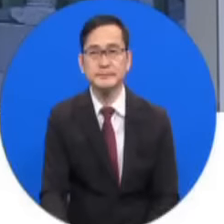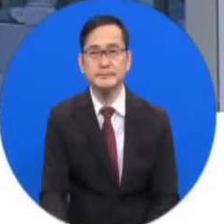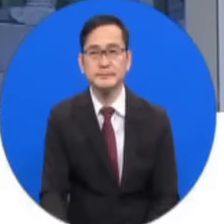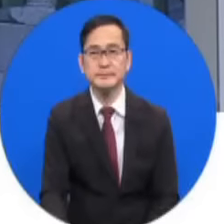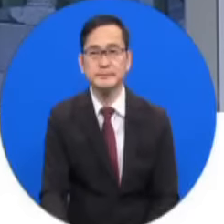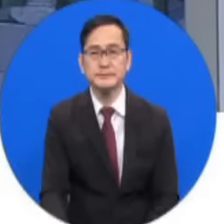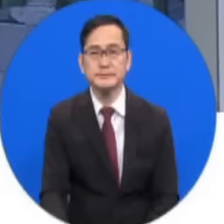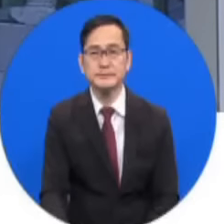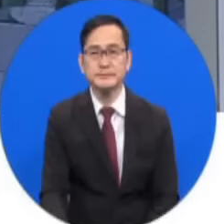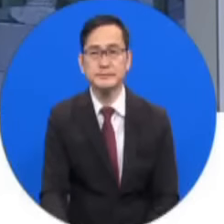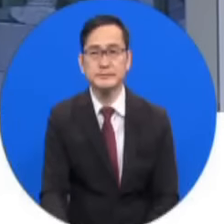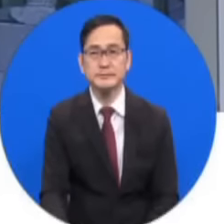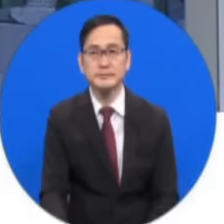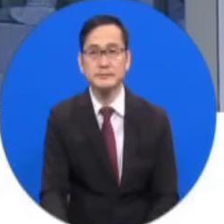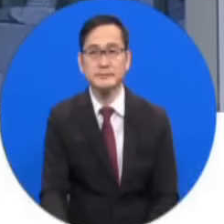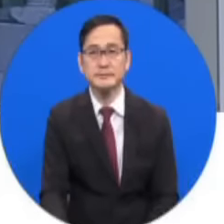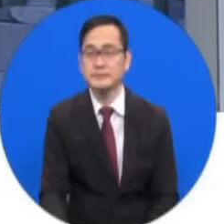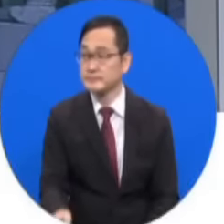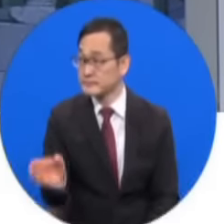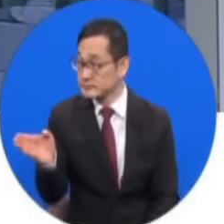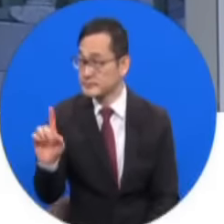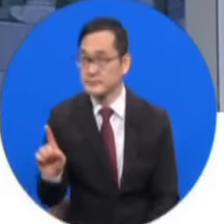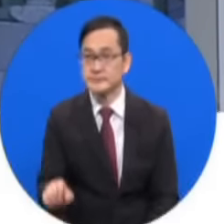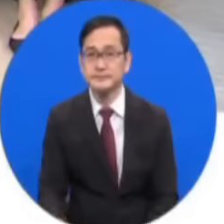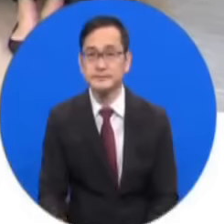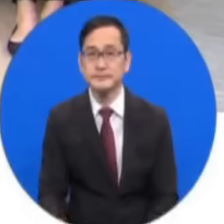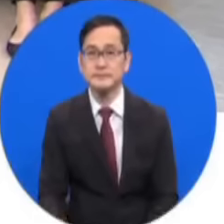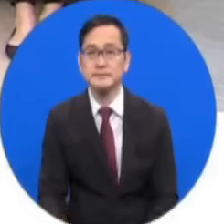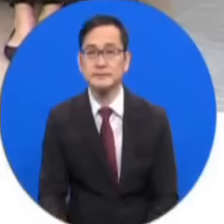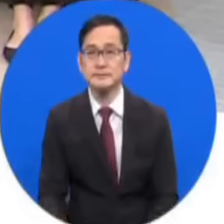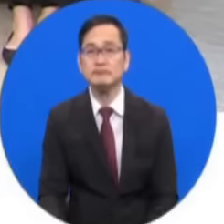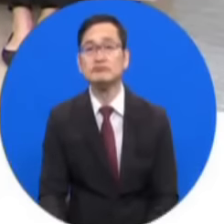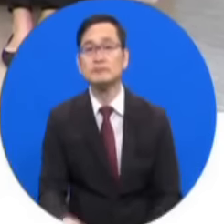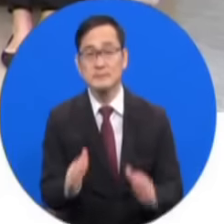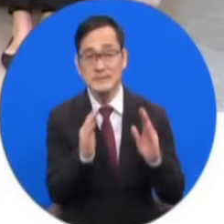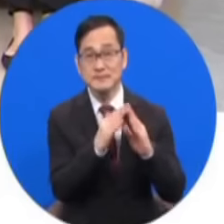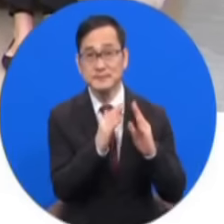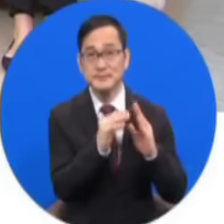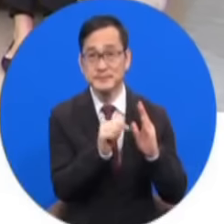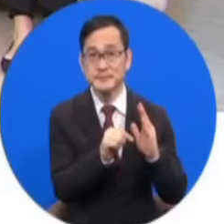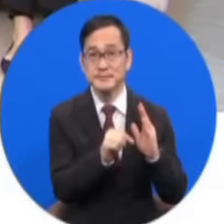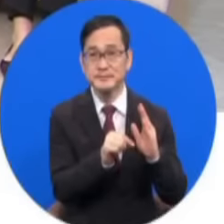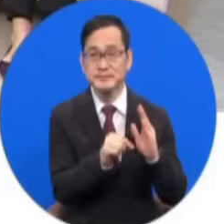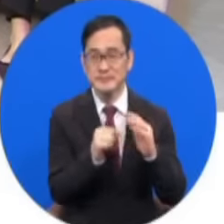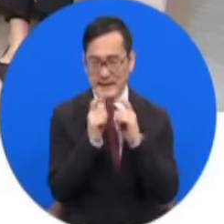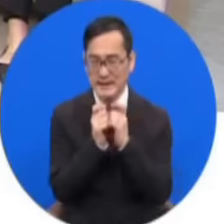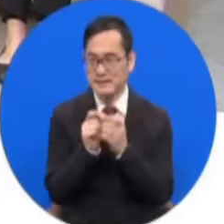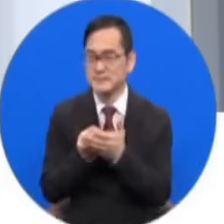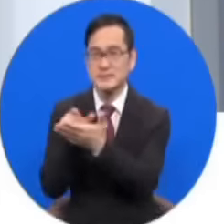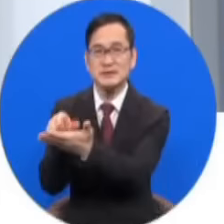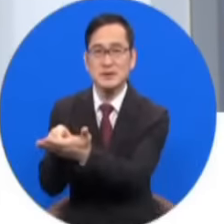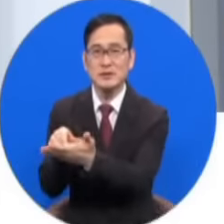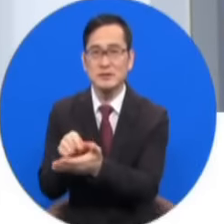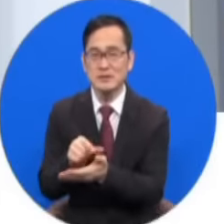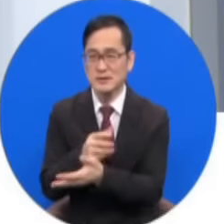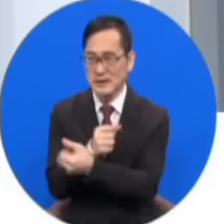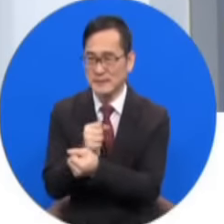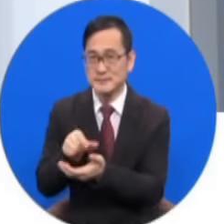한 가지 말씀드리면 저 예 공유 숙박업에 개인 계정으로 등록을 하고 문다 씨의